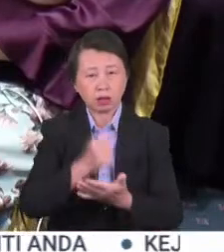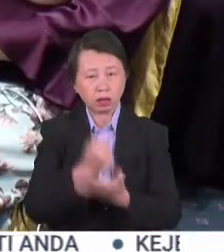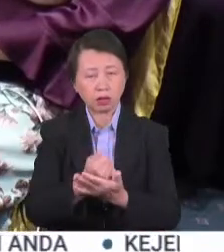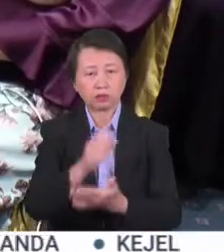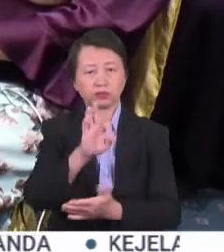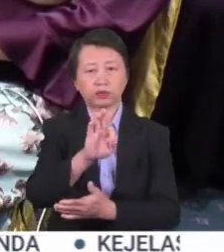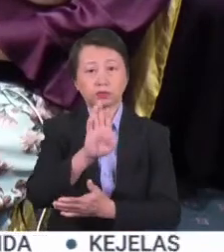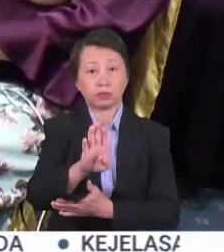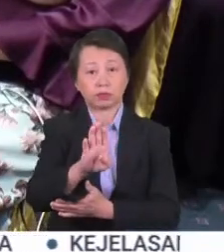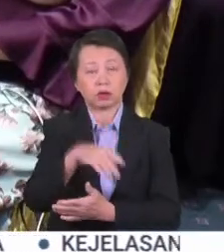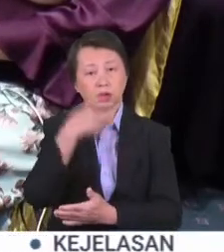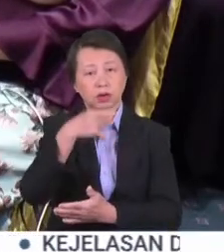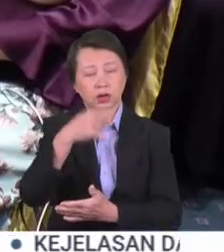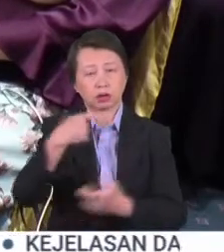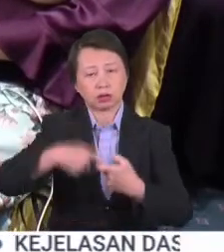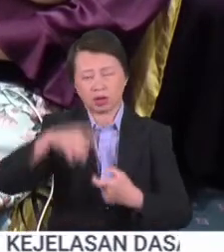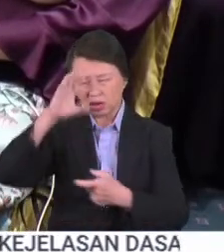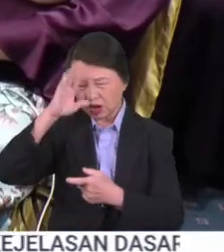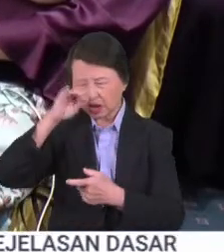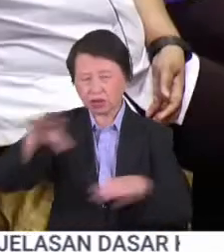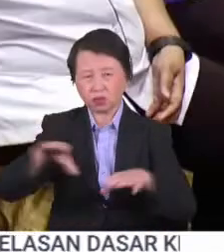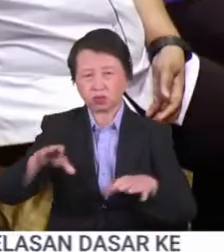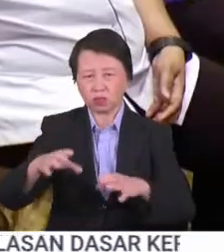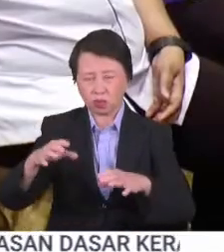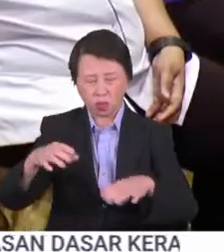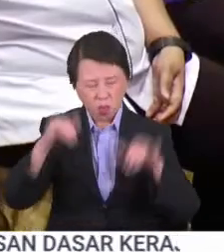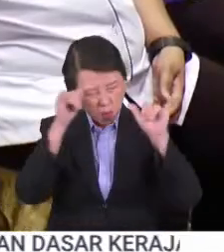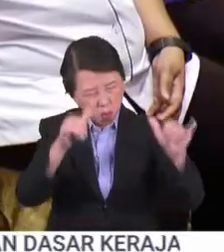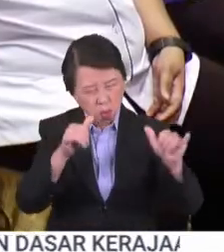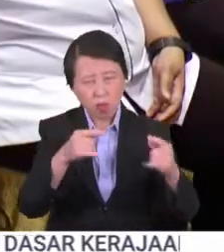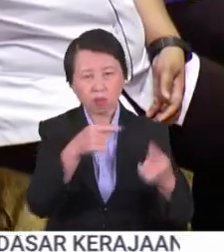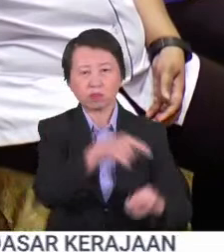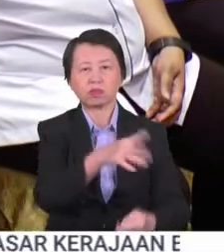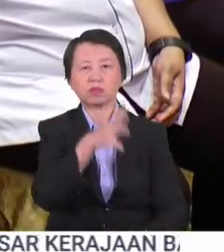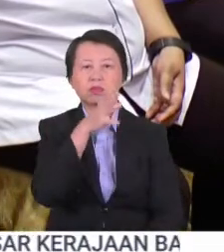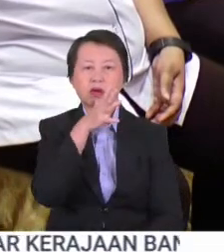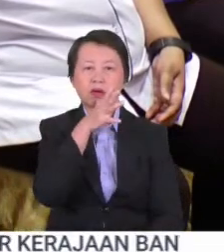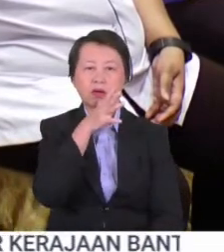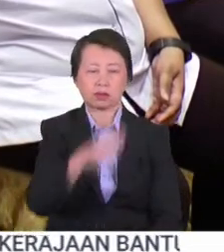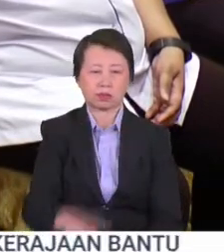laman sosial Facebook berkaitan seorang lelaki yang melakukan kekerasan terhadap